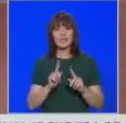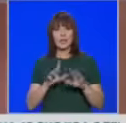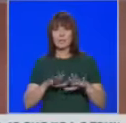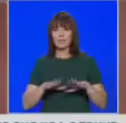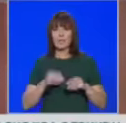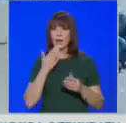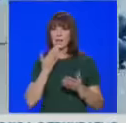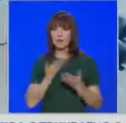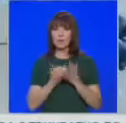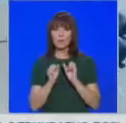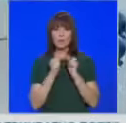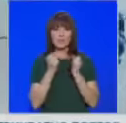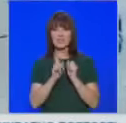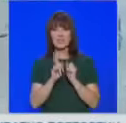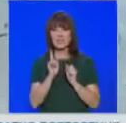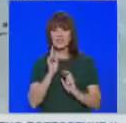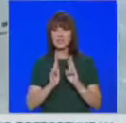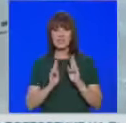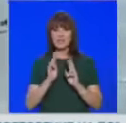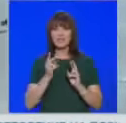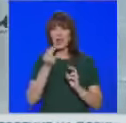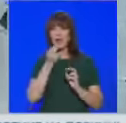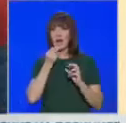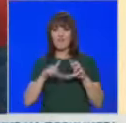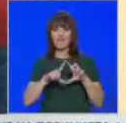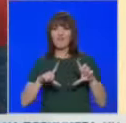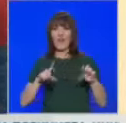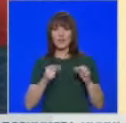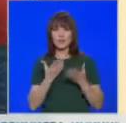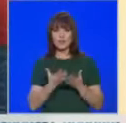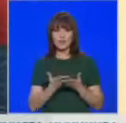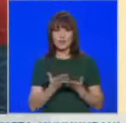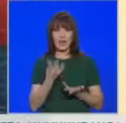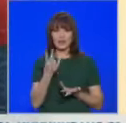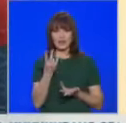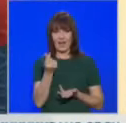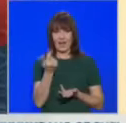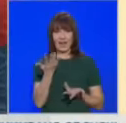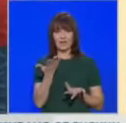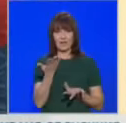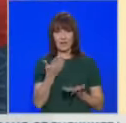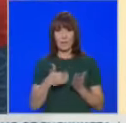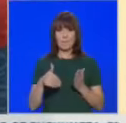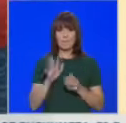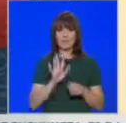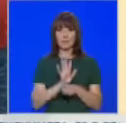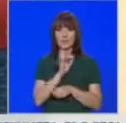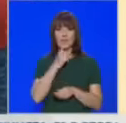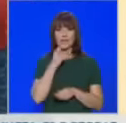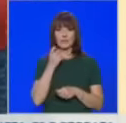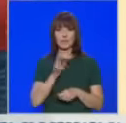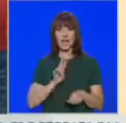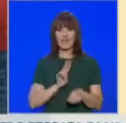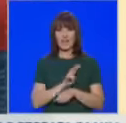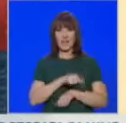предложението. Протестиращите не са съгласни с размера на ваучерите за храна. Ваучера е 2 лева. Вече повече от 15 години за